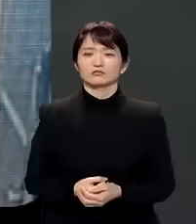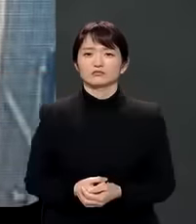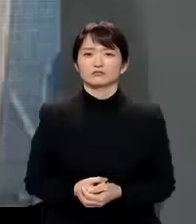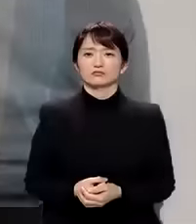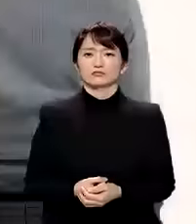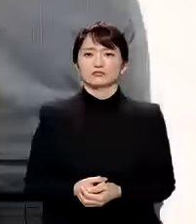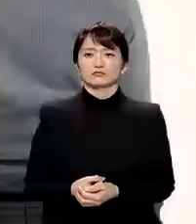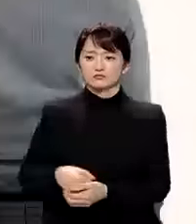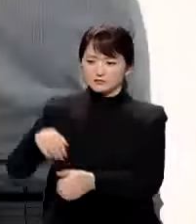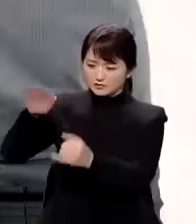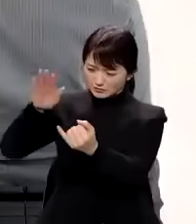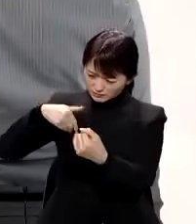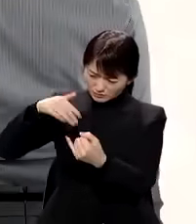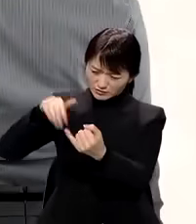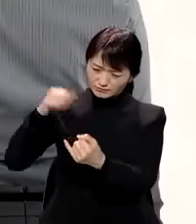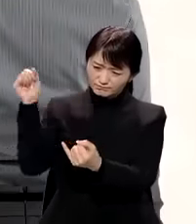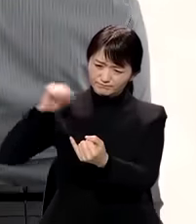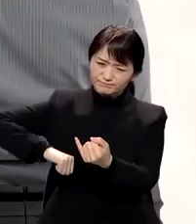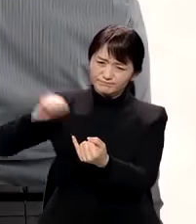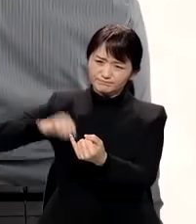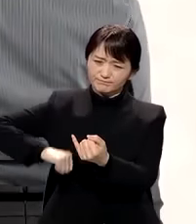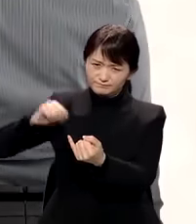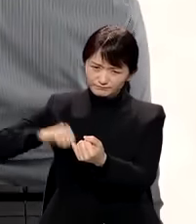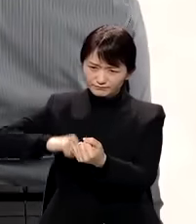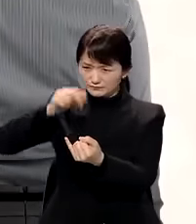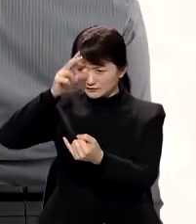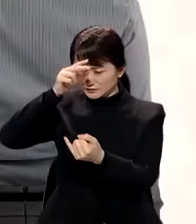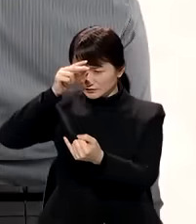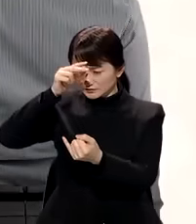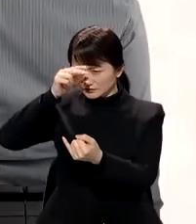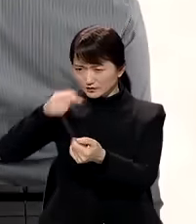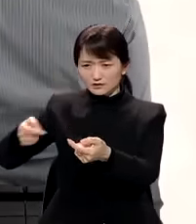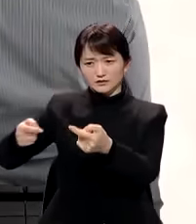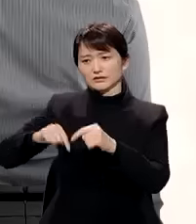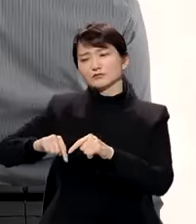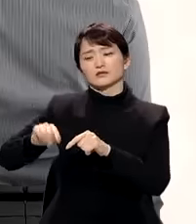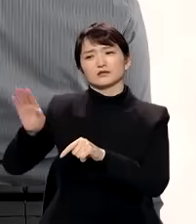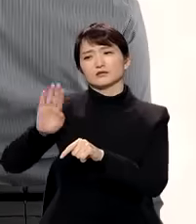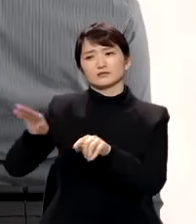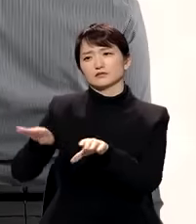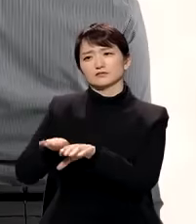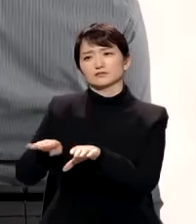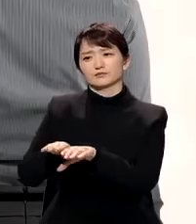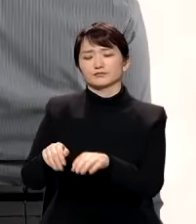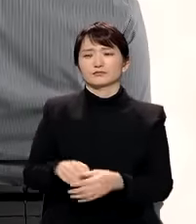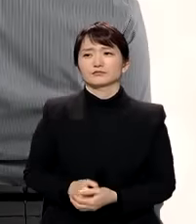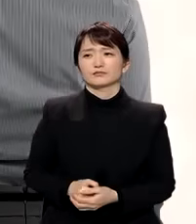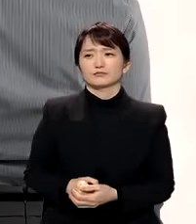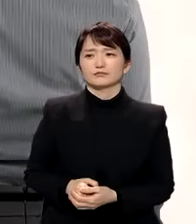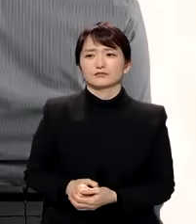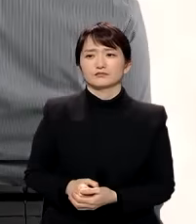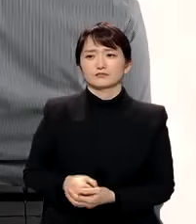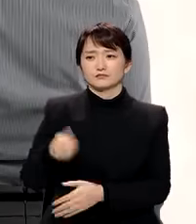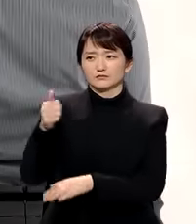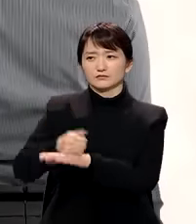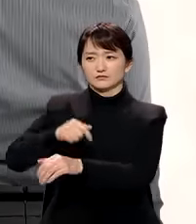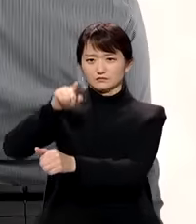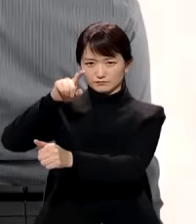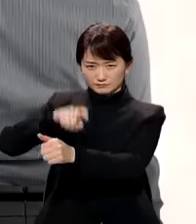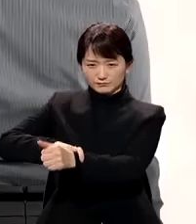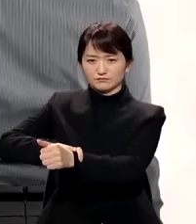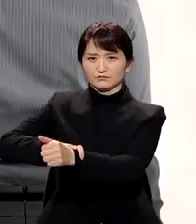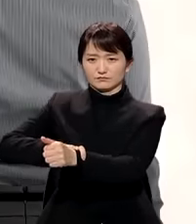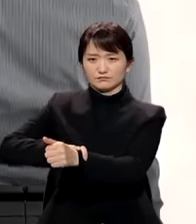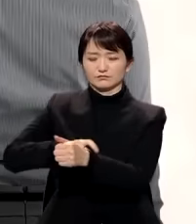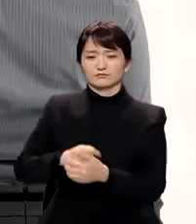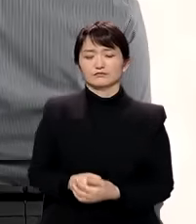출석요구를 받고 경찰에 출석하지 않았다라고 합니다 아 출성 3회 부해 결국은 수갑을 채워서